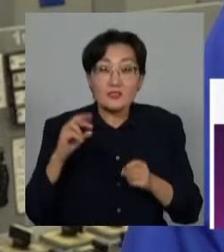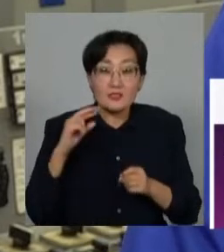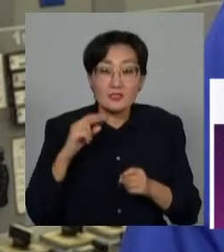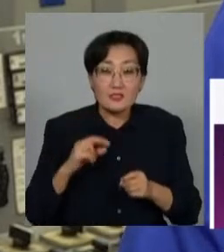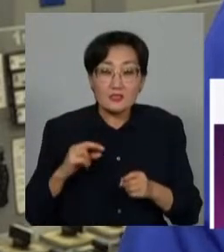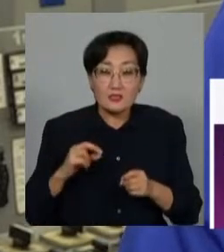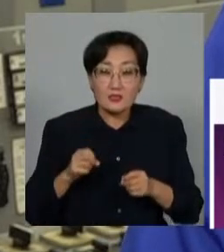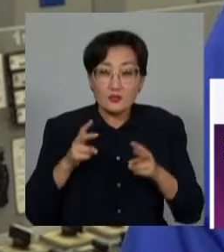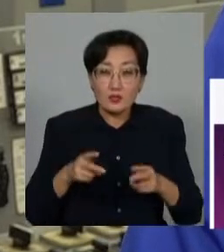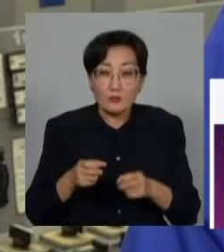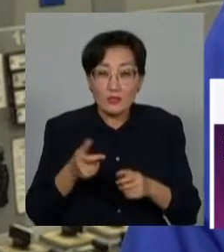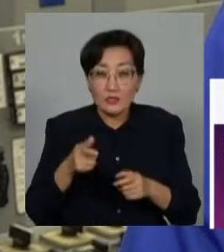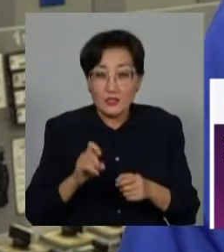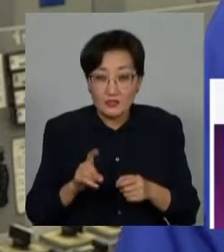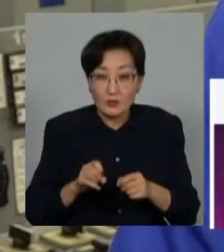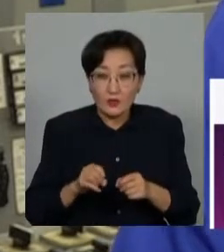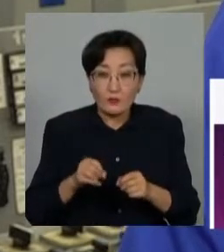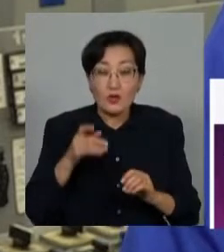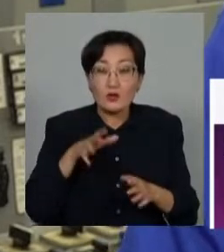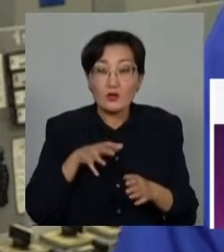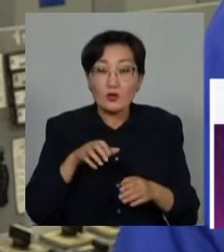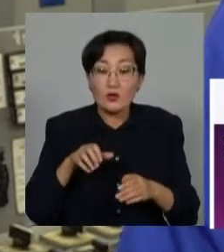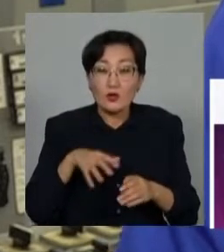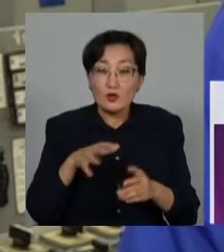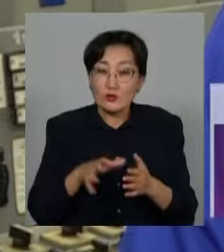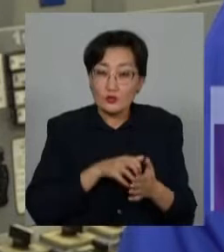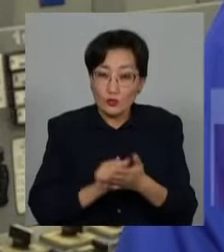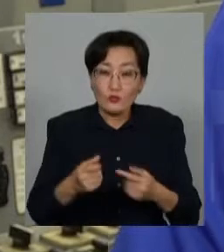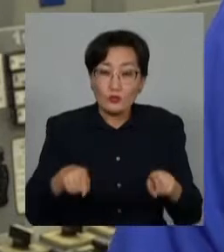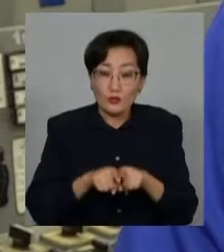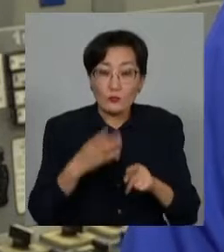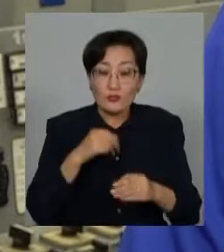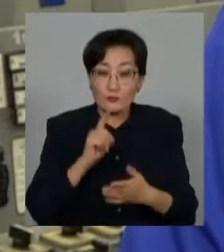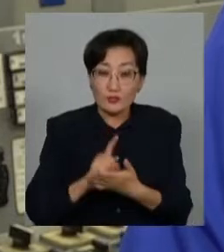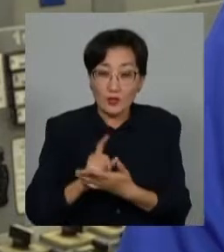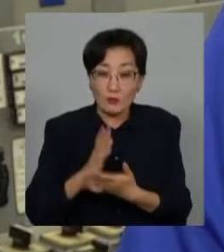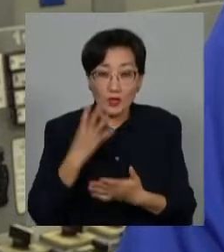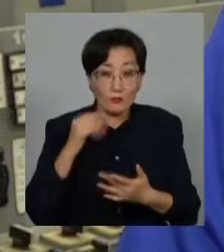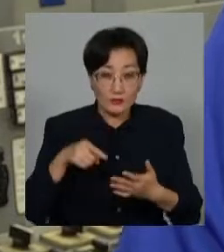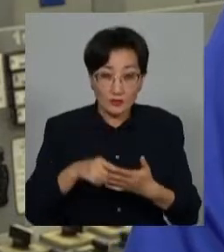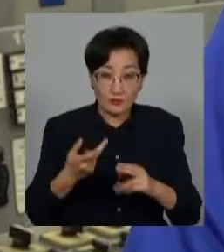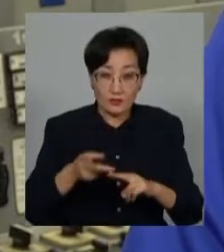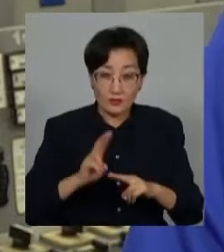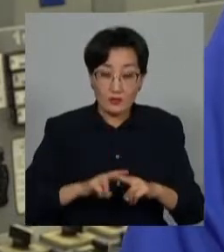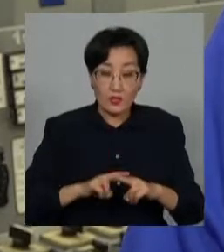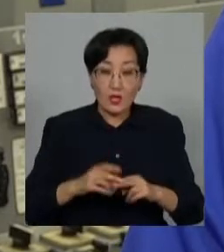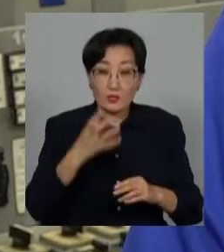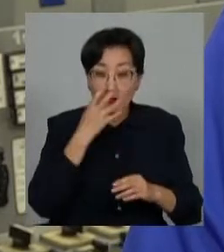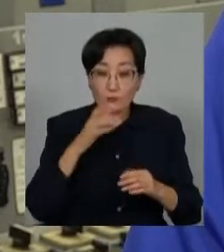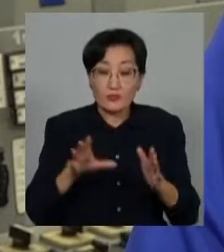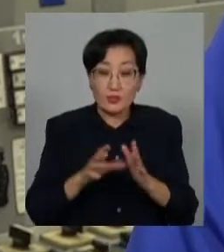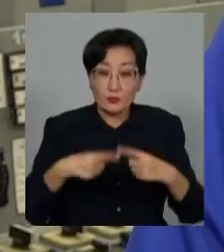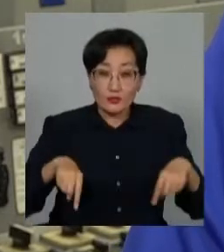өз міндеттері бар. Сол міндеттерді жүзеге асыру бойынша және де Алматы қаласына осы жылу электр орталықтарынан